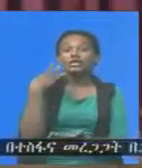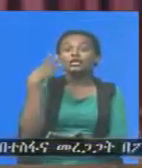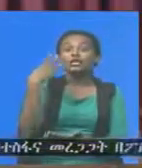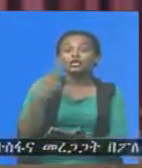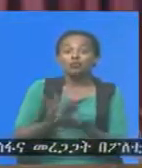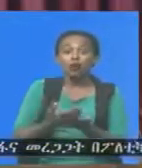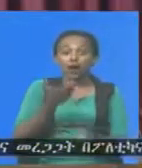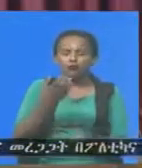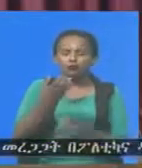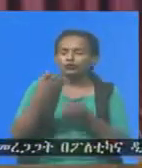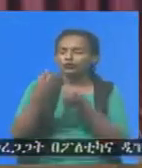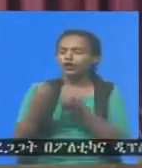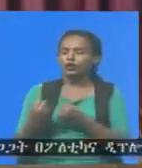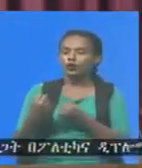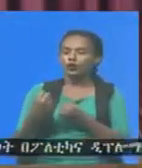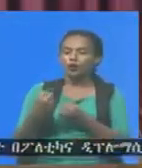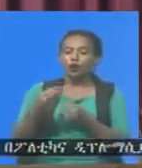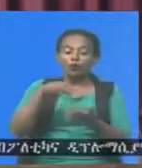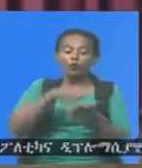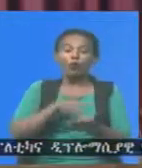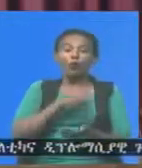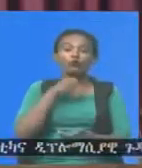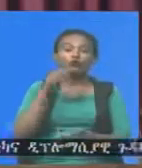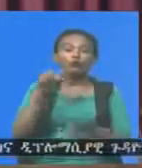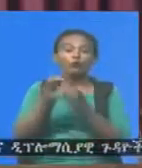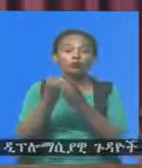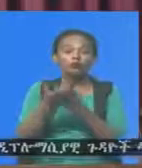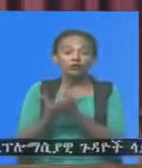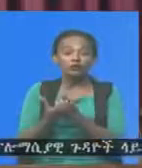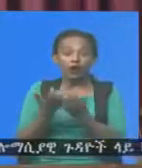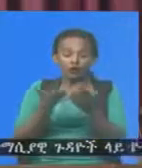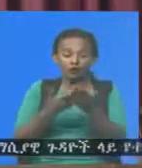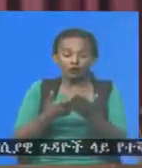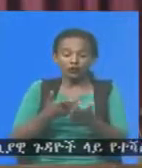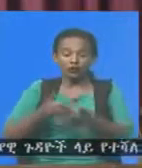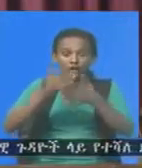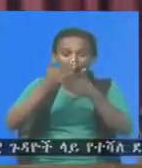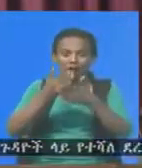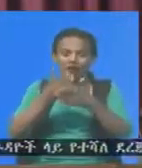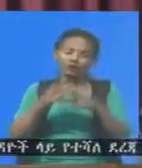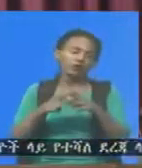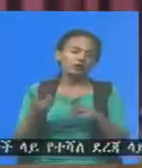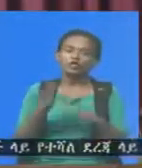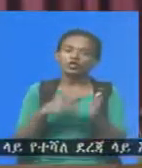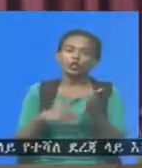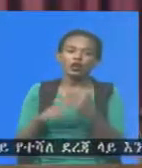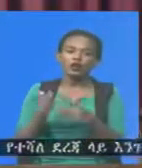ባለሀብት ጠንክሮ ባልቆመበት ሁኔታ ካፒታሊስታዊ ስርዓት መገንባት ያስቸግራል።